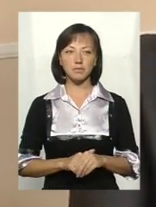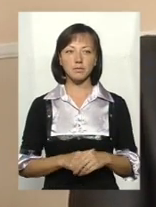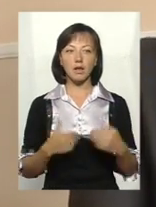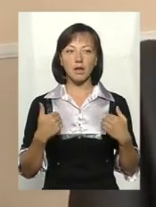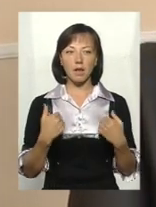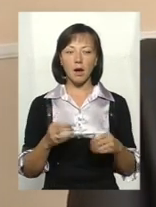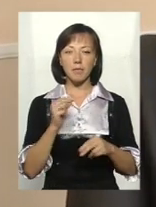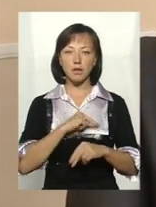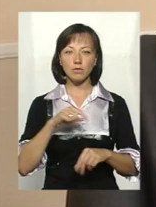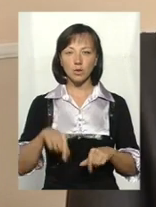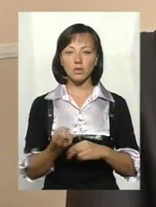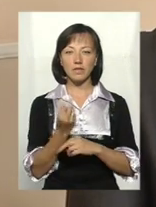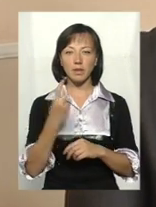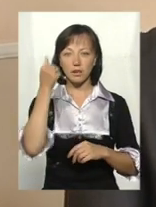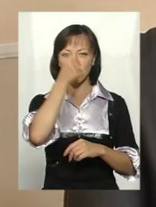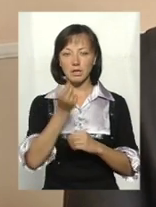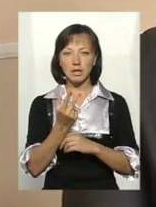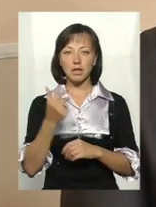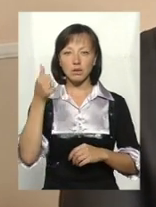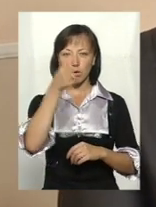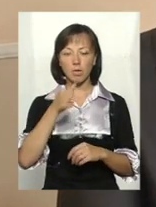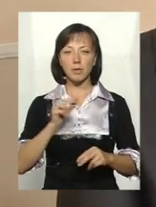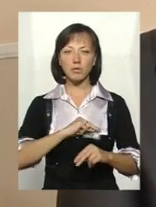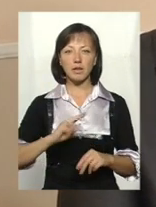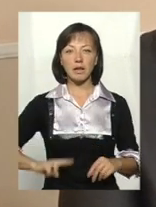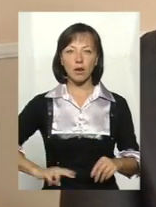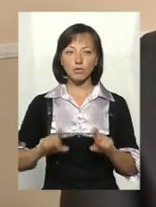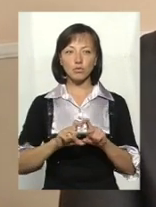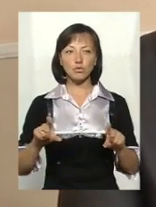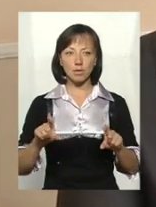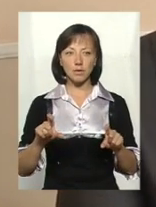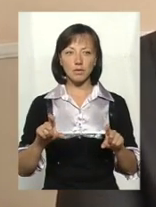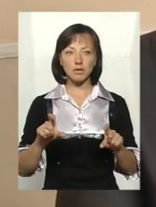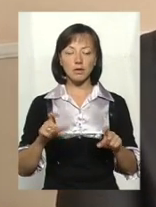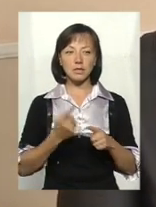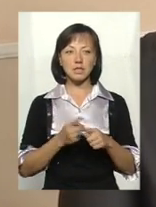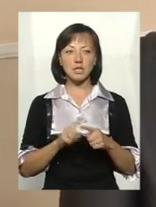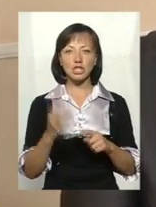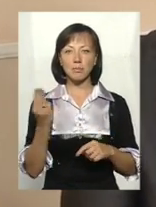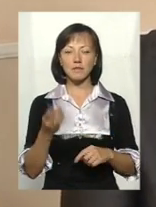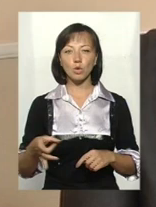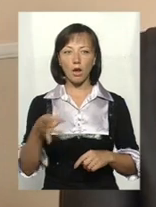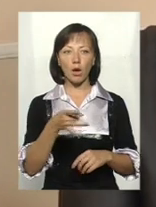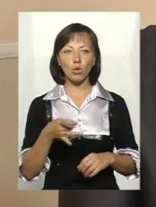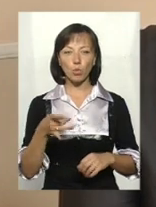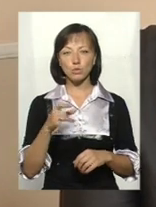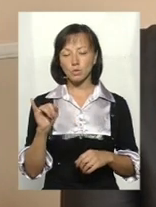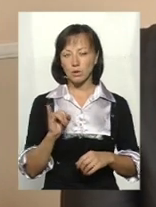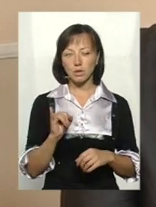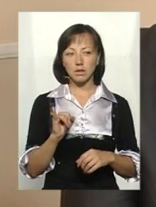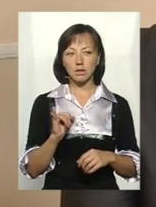працювала тут 12 років, 13 років працювала директором школи у Травлинській школі, це Шепетівського району.